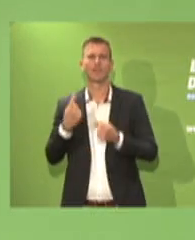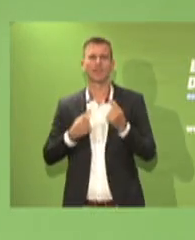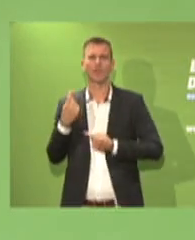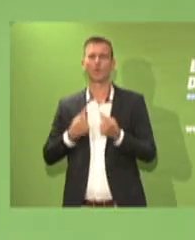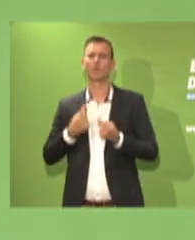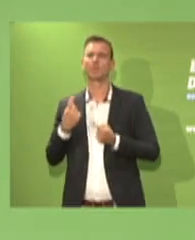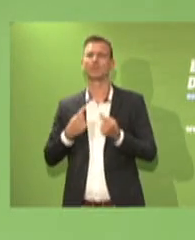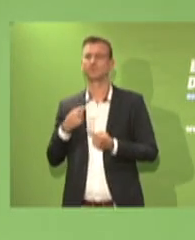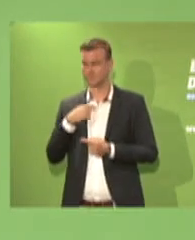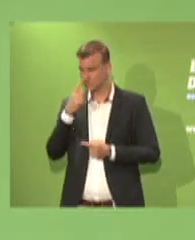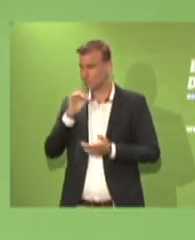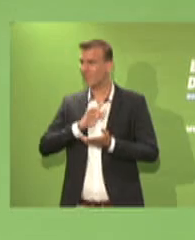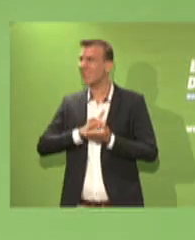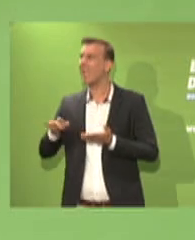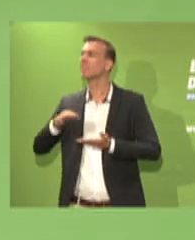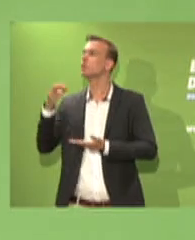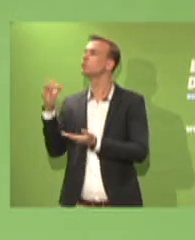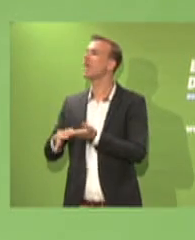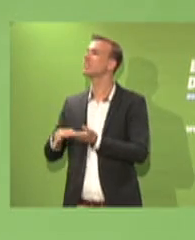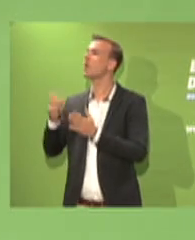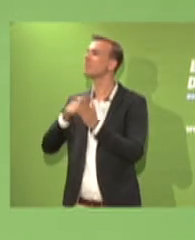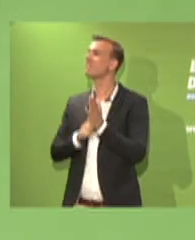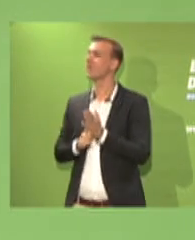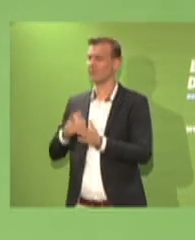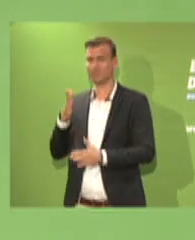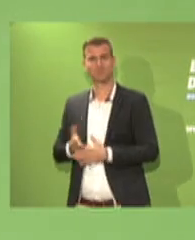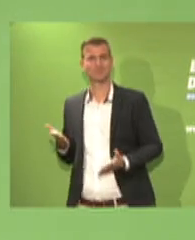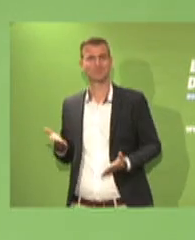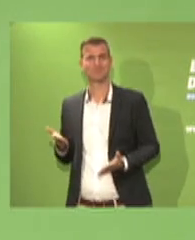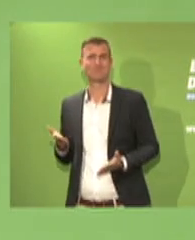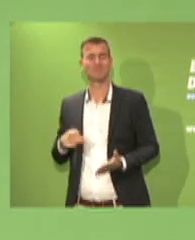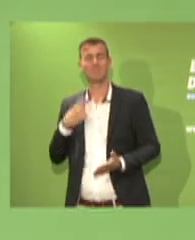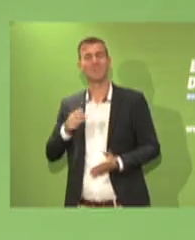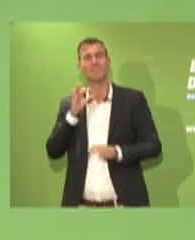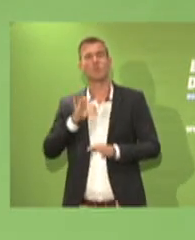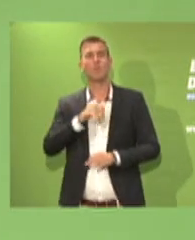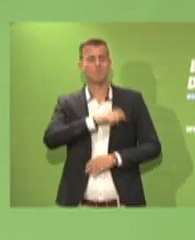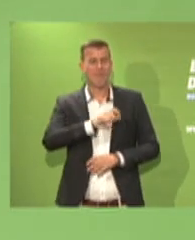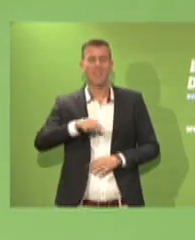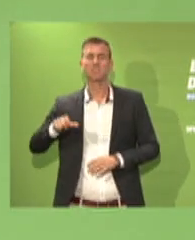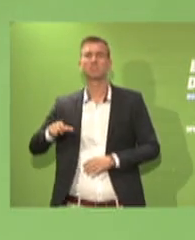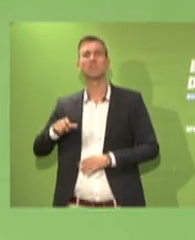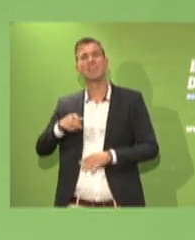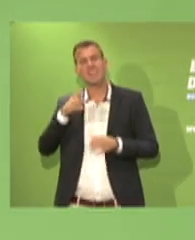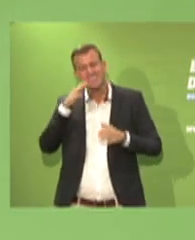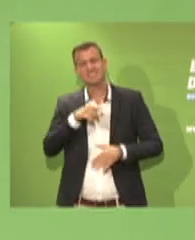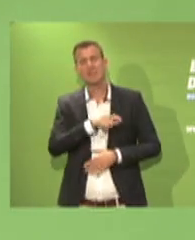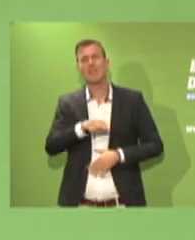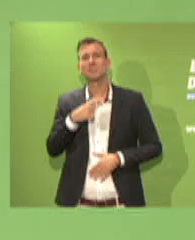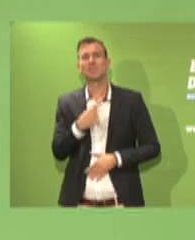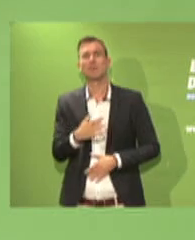geht es nicht nur um den Standortfaktor, sondern hier geht es wirklich um die Menschen und um die intensive Betroffenheit der Menschen. Wir